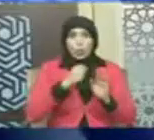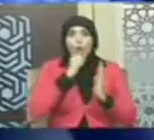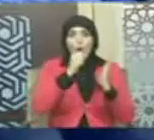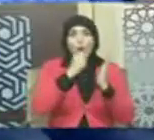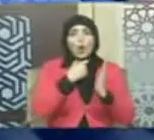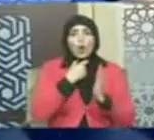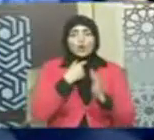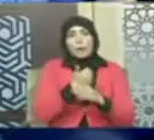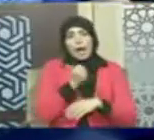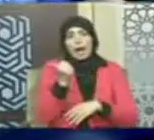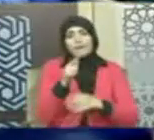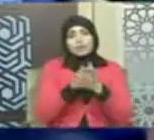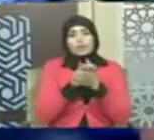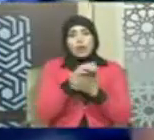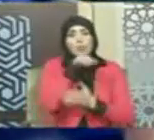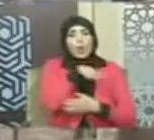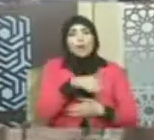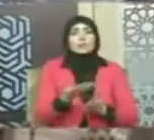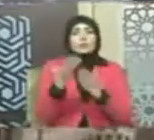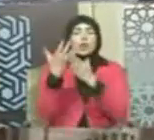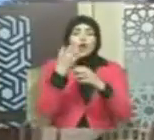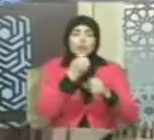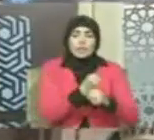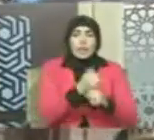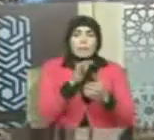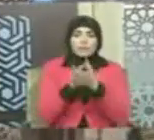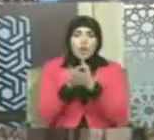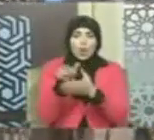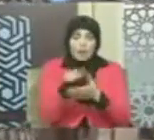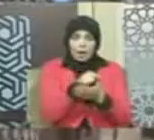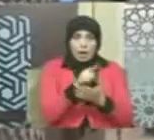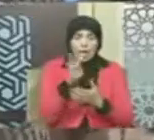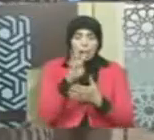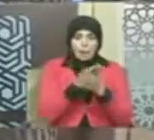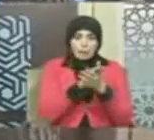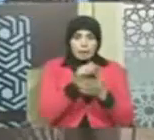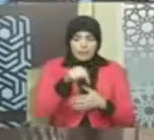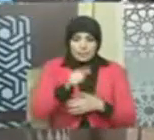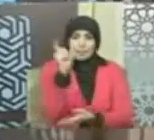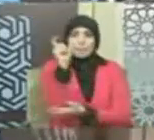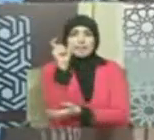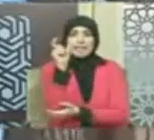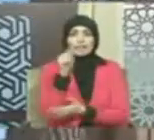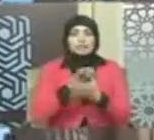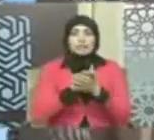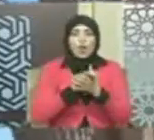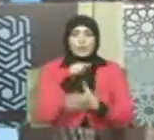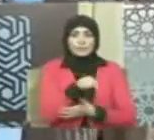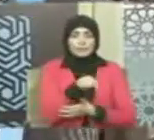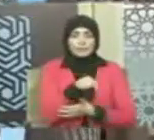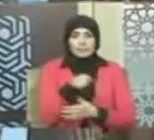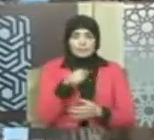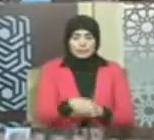الله صلى الله عليه وسلم من هنا، من مسجد الصحابة،